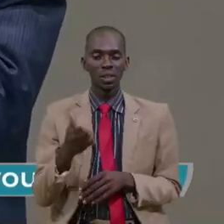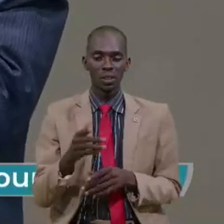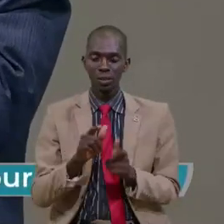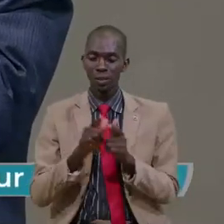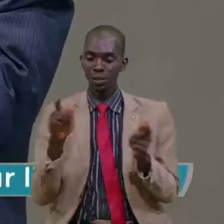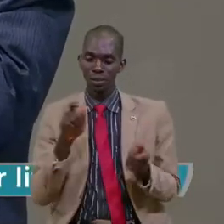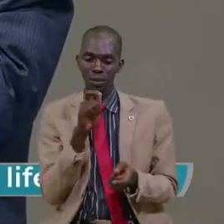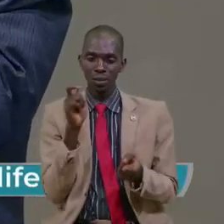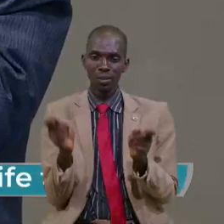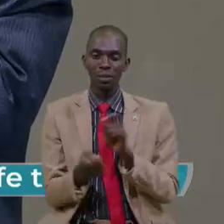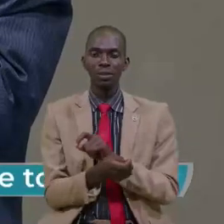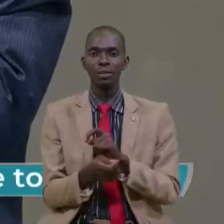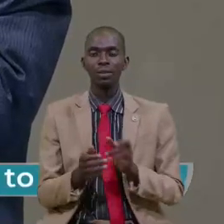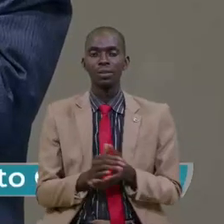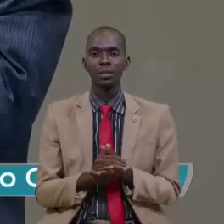Une transformation.